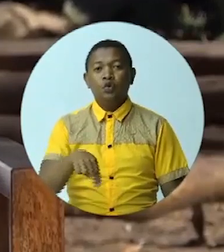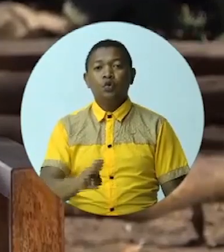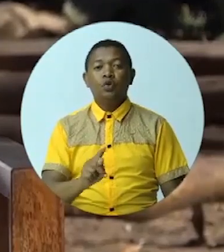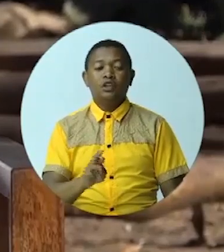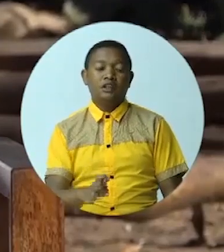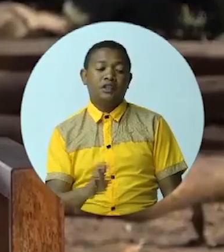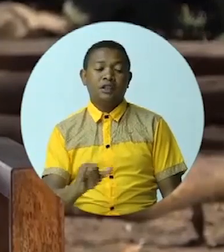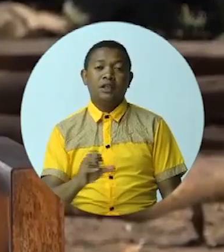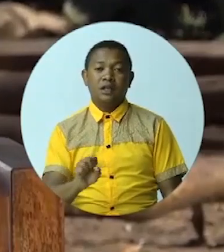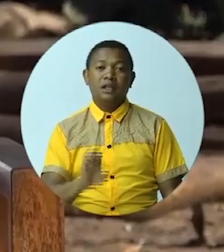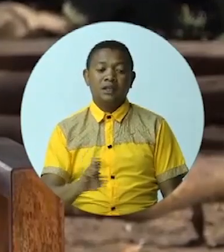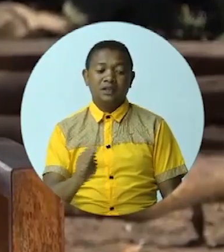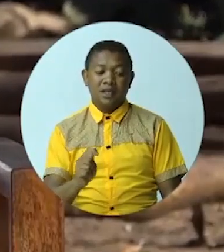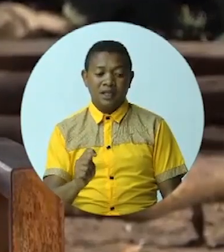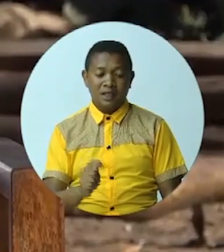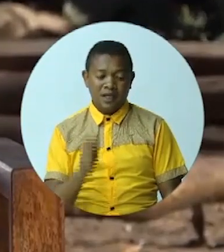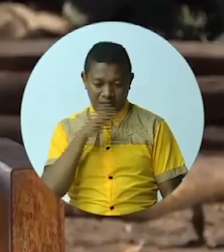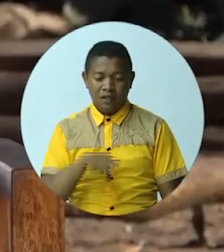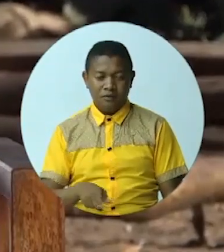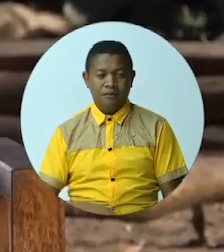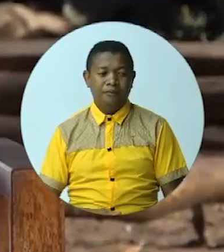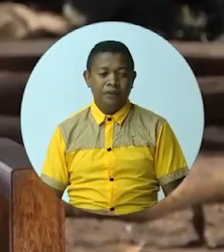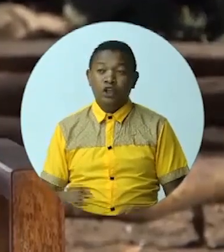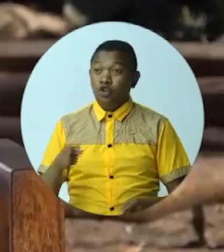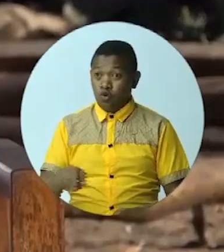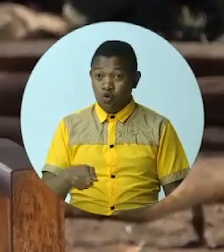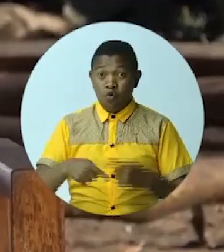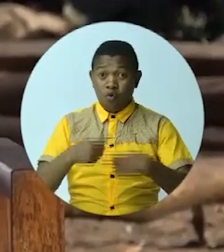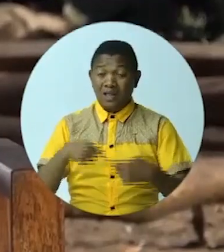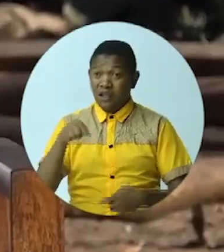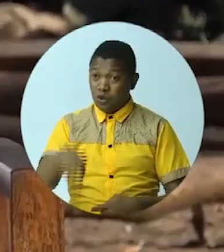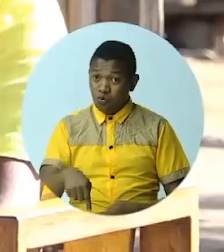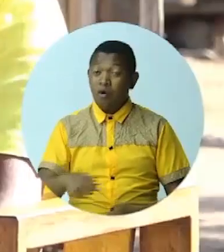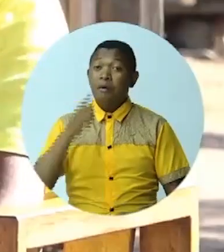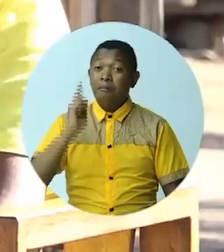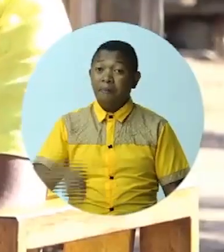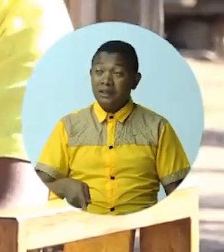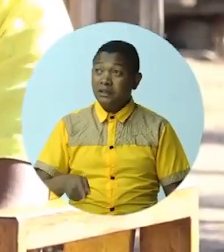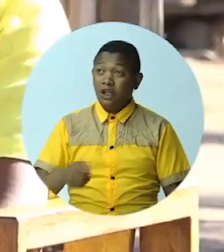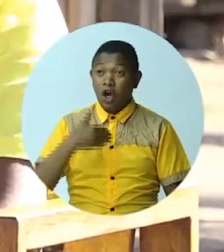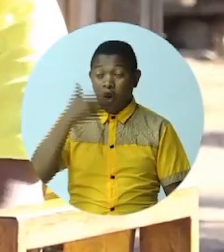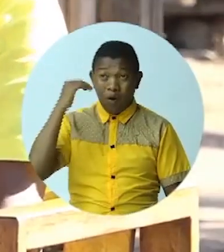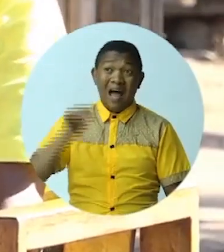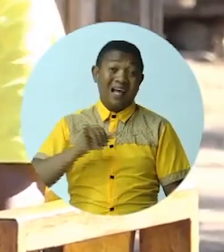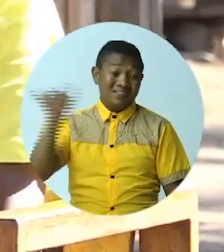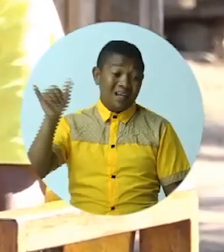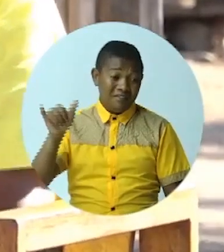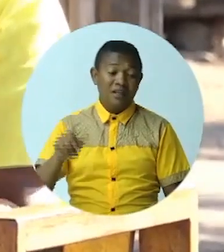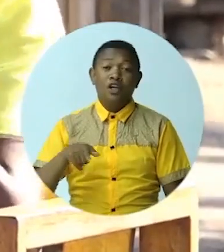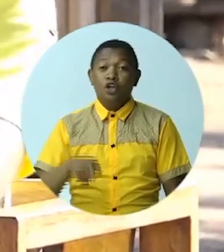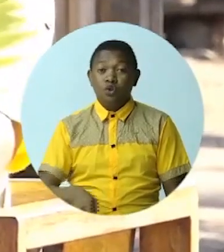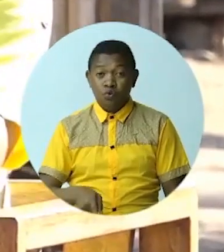io a dia fanomezana avy any amin'ny fondation Merieux miara-miasa amin'ny association